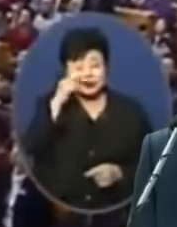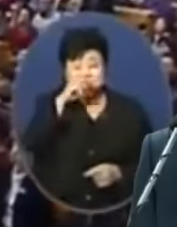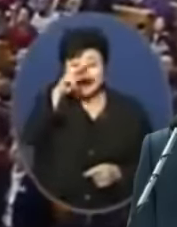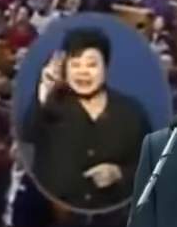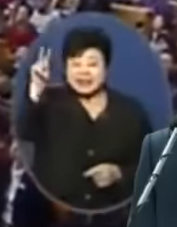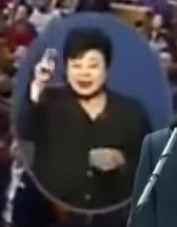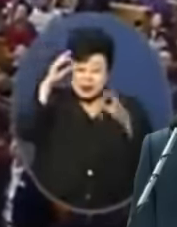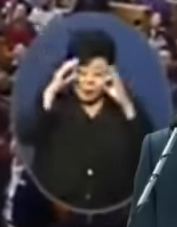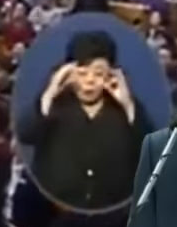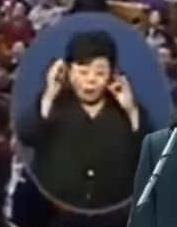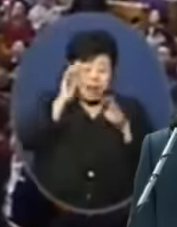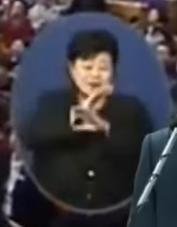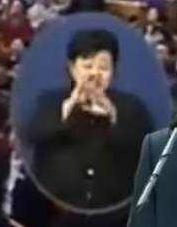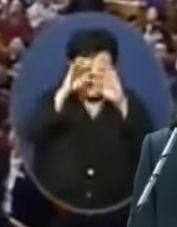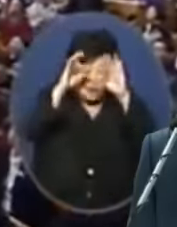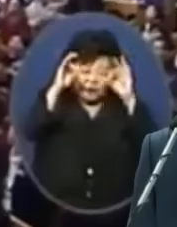바라보고